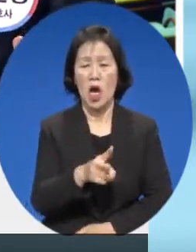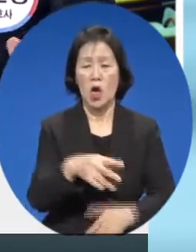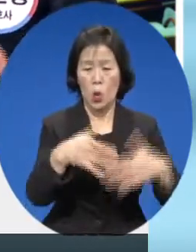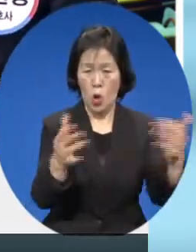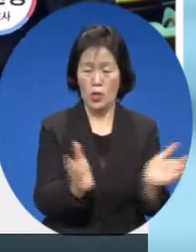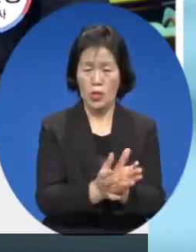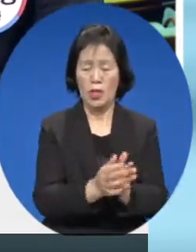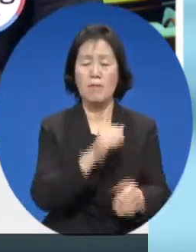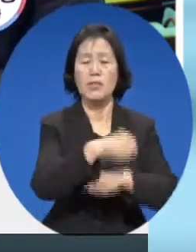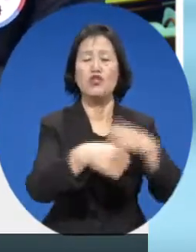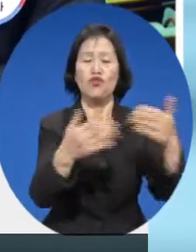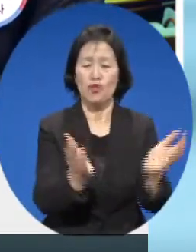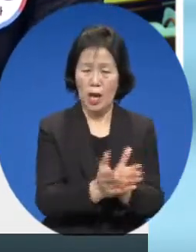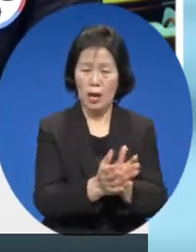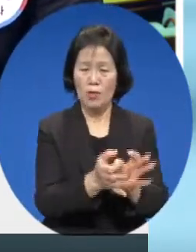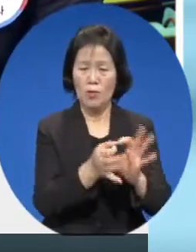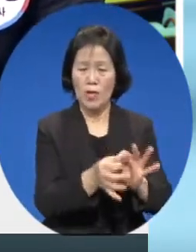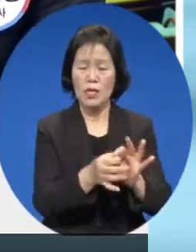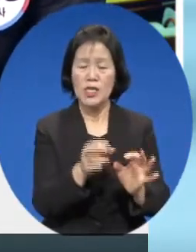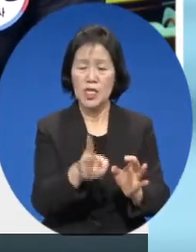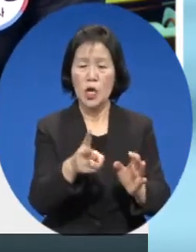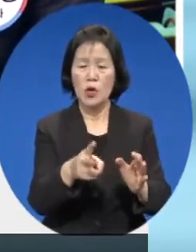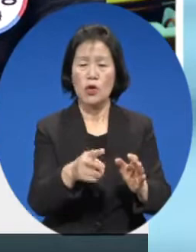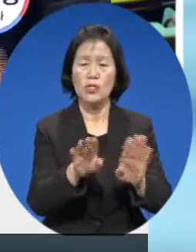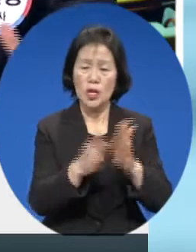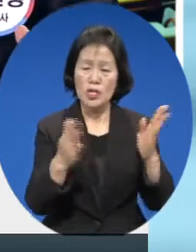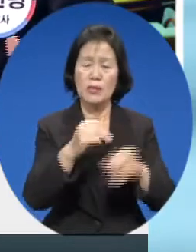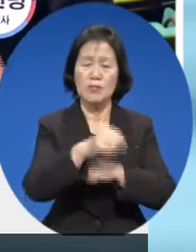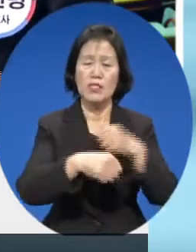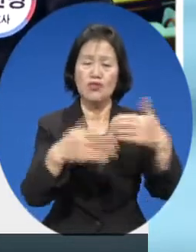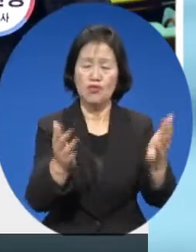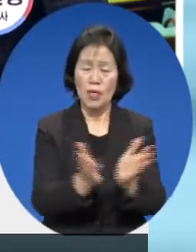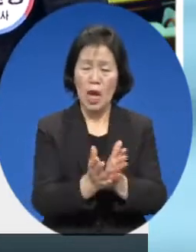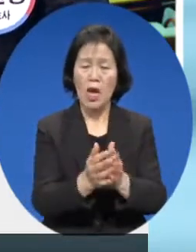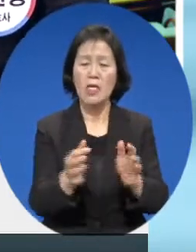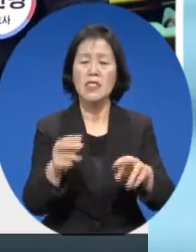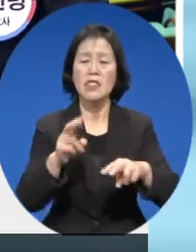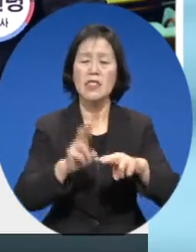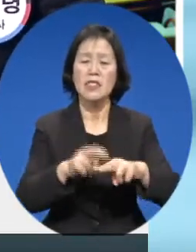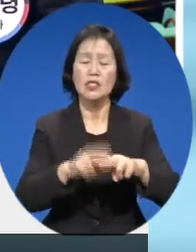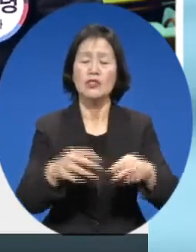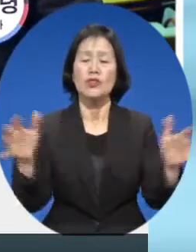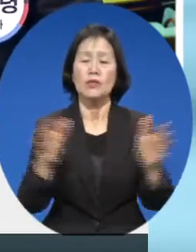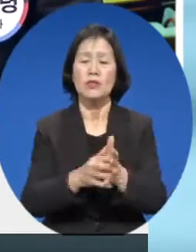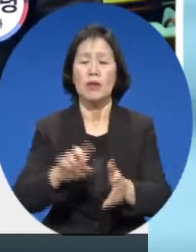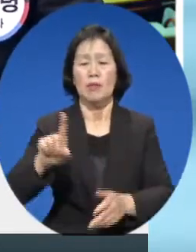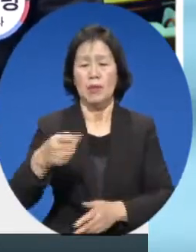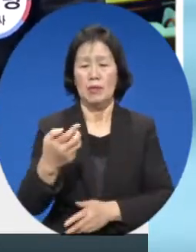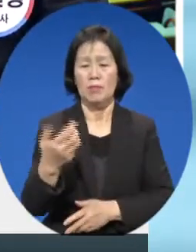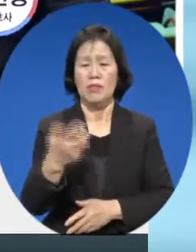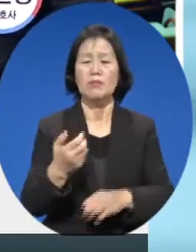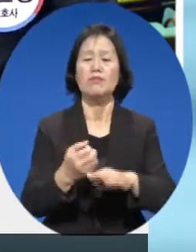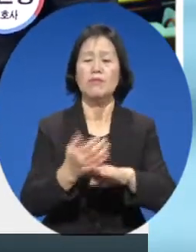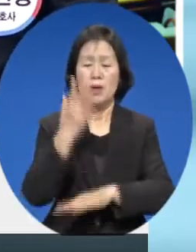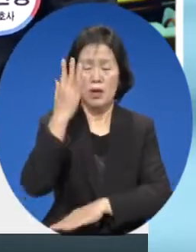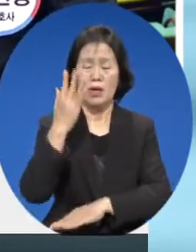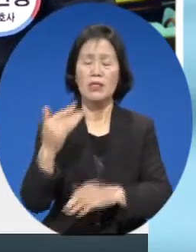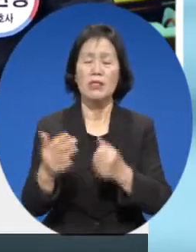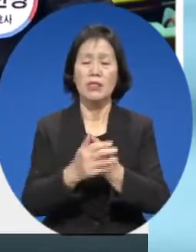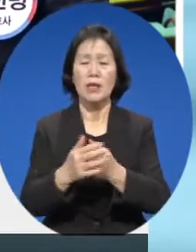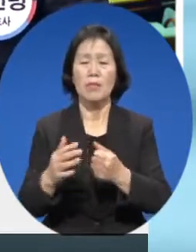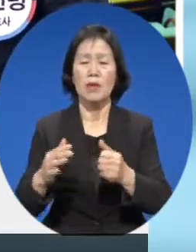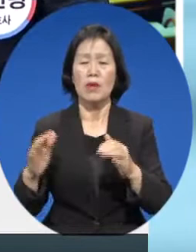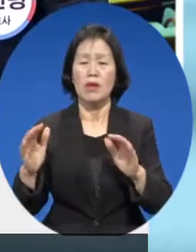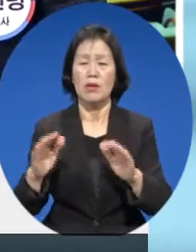민주당과 또 그 관련되는 그 열린 민주당 입니까 다 의석수를 합치면 180석 이 넘어갑니다 그러다 보니깐 아무리